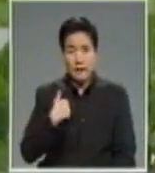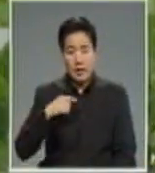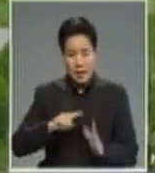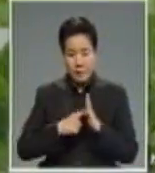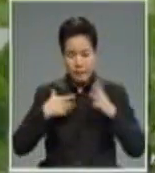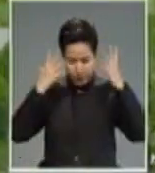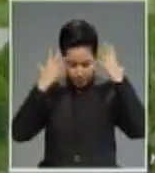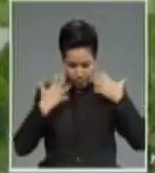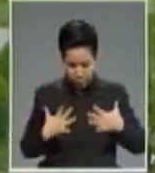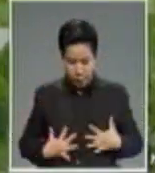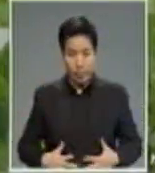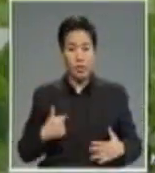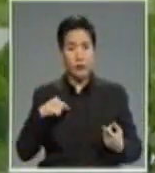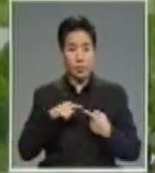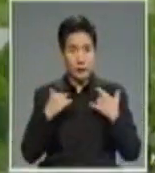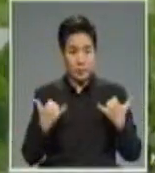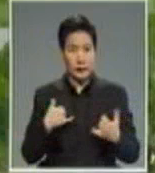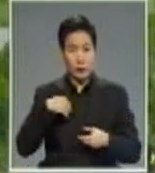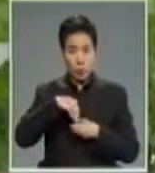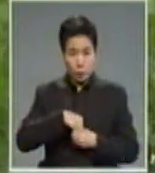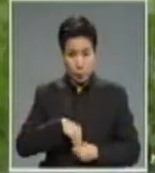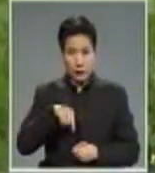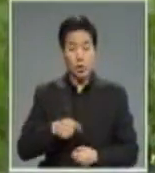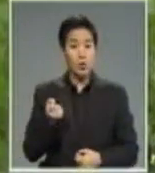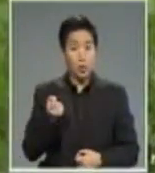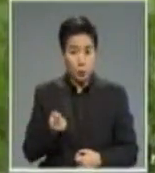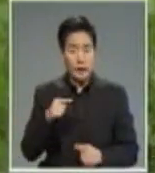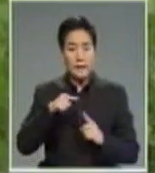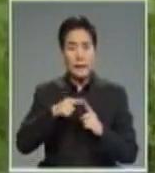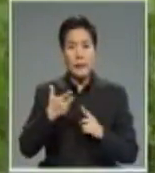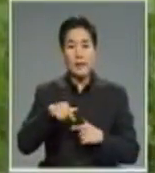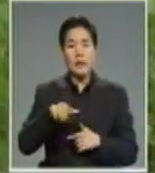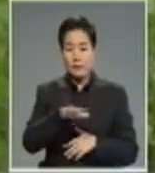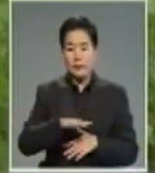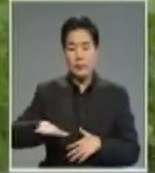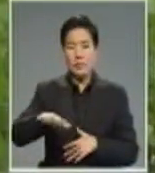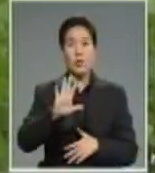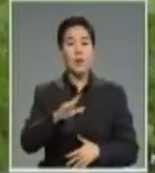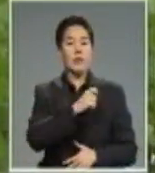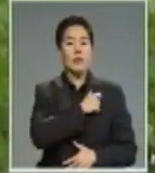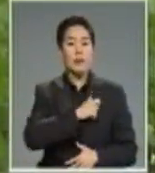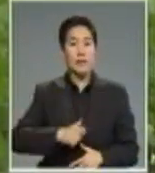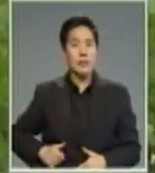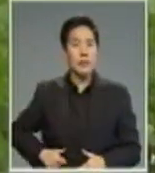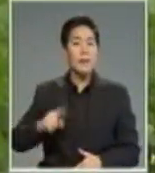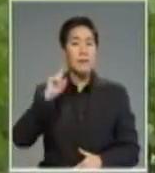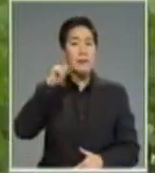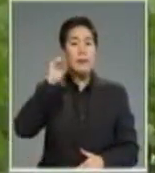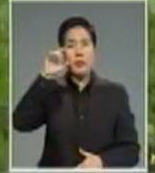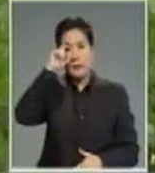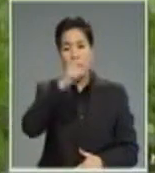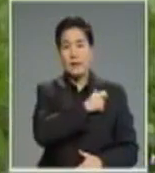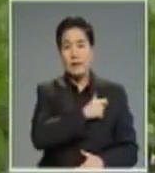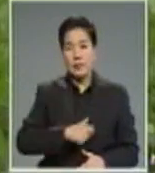ล้วนะคะคุณกัมพูคุณรัชนีค่ะจุดที่เรายืนรายงานสดอยู่ขณะนี้ค่ะก็คือบริเวณสวนสมเด็จพระศรีนครินทร์84หรือที่ชาวนครเรียกว่